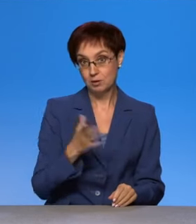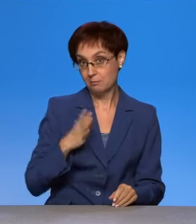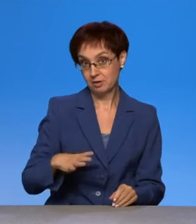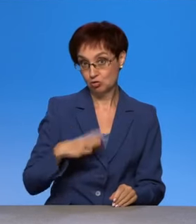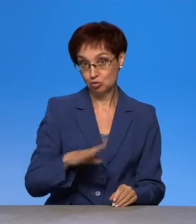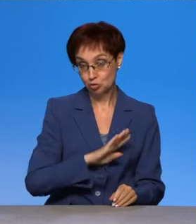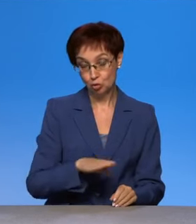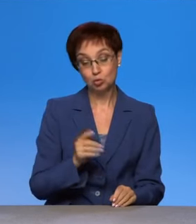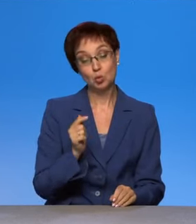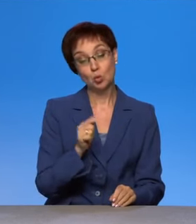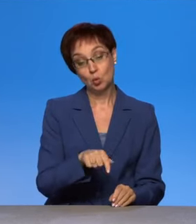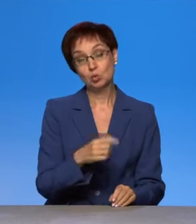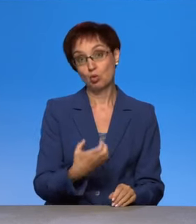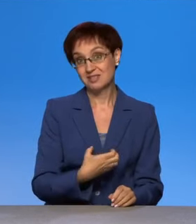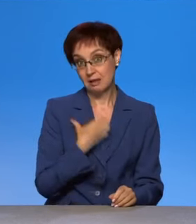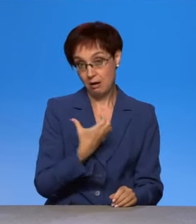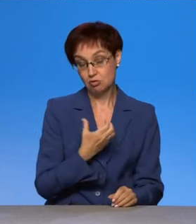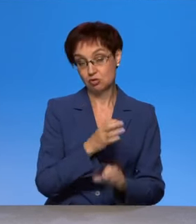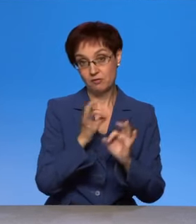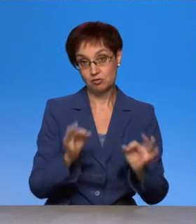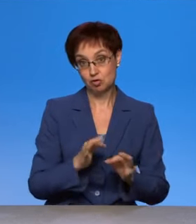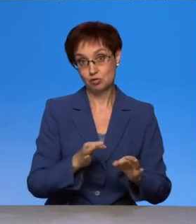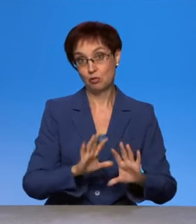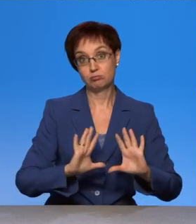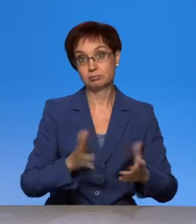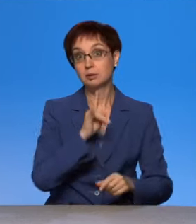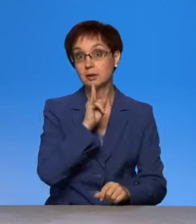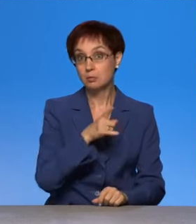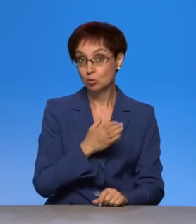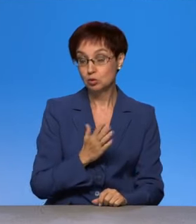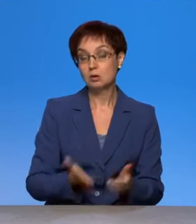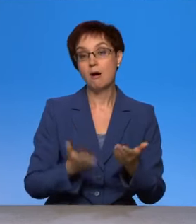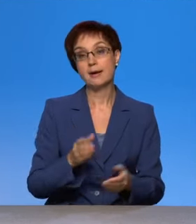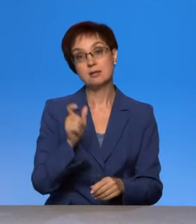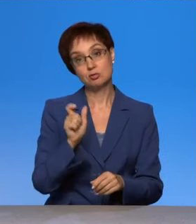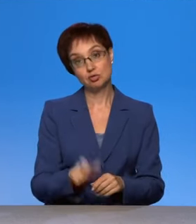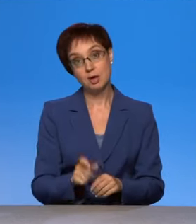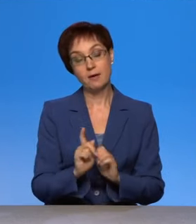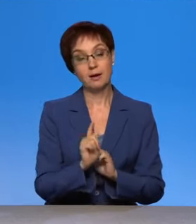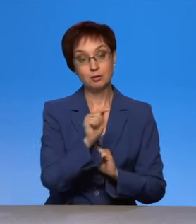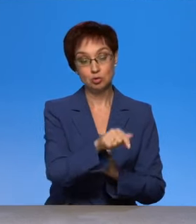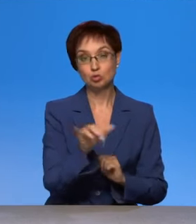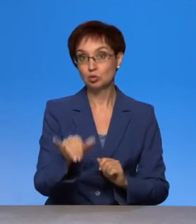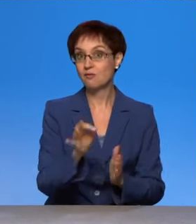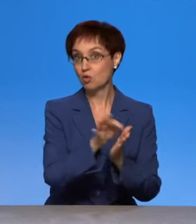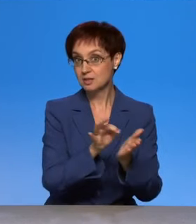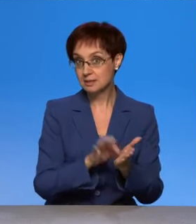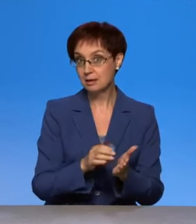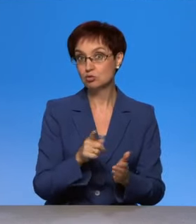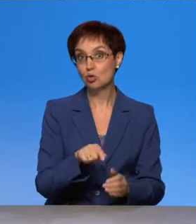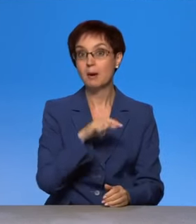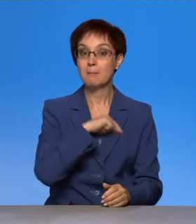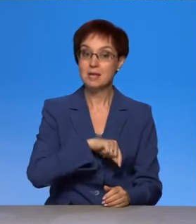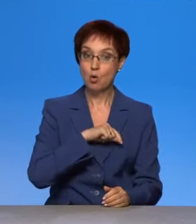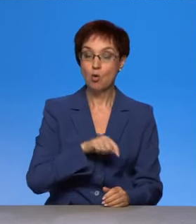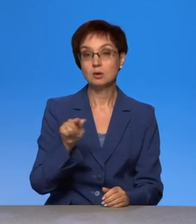произойдет. А уж тем более, если он идет за тем, чтобы его похвалили, тогда он определенным образом коллекционирует этих психологов. К одному пришел,